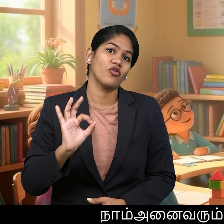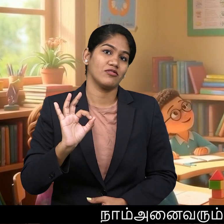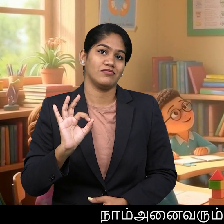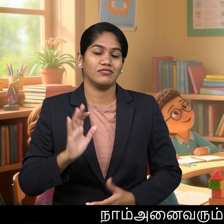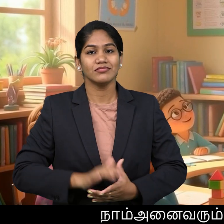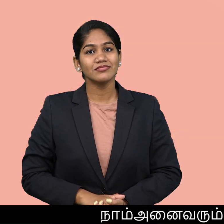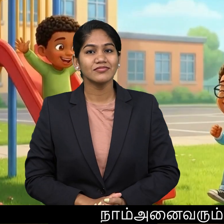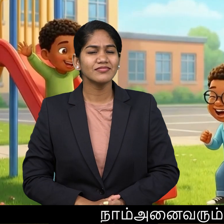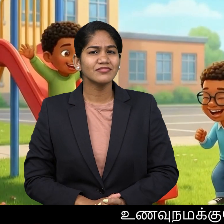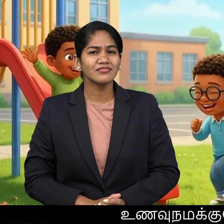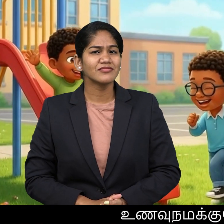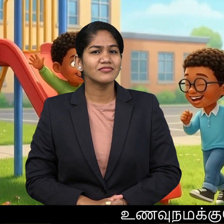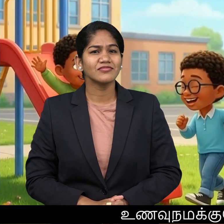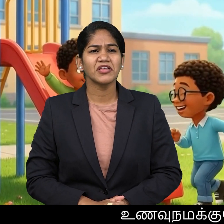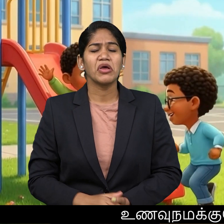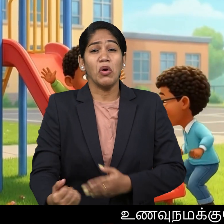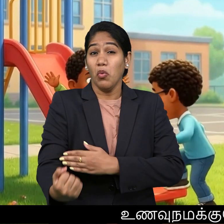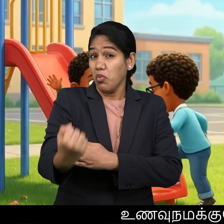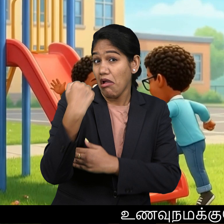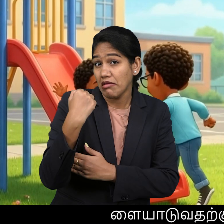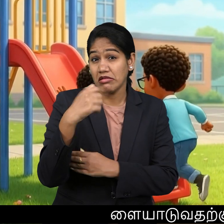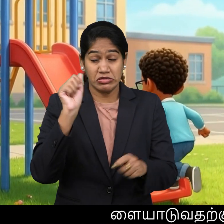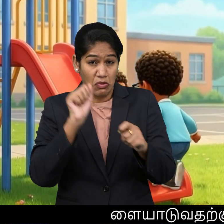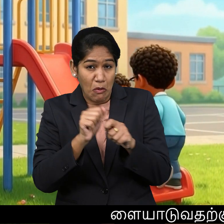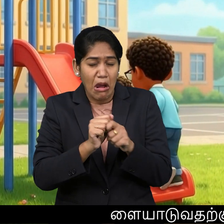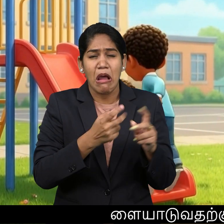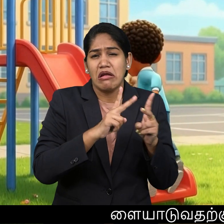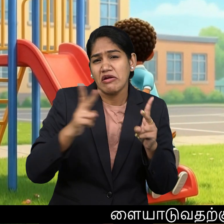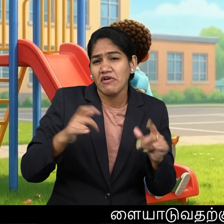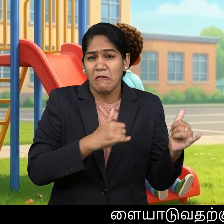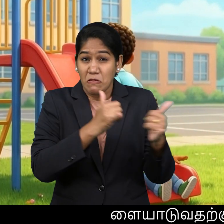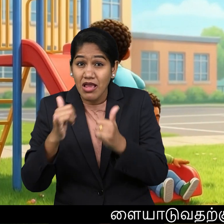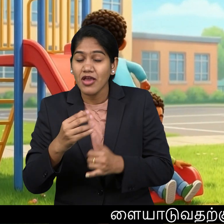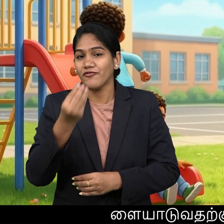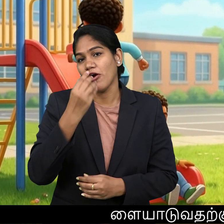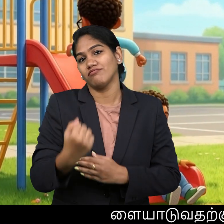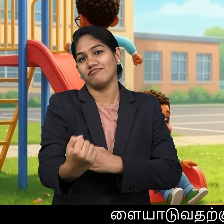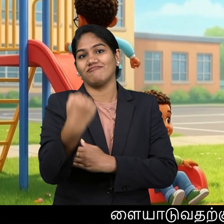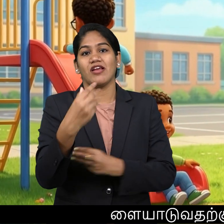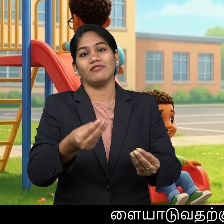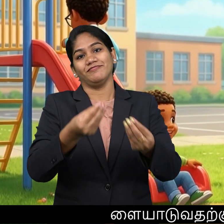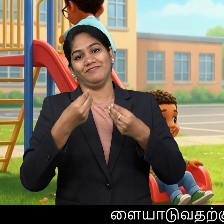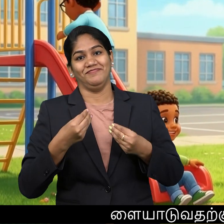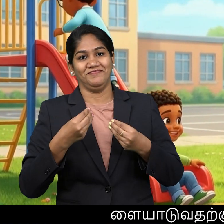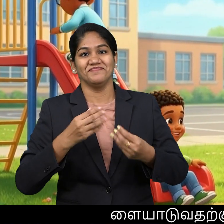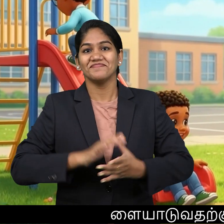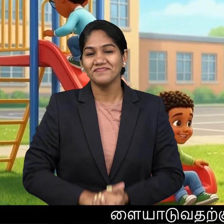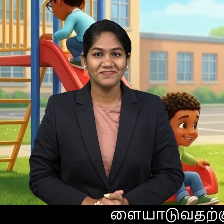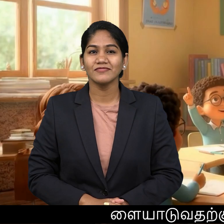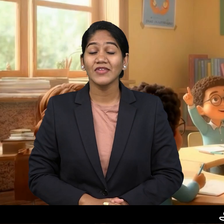தேவை. உணவு நமக்கு வேலை செய்வதற்கும் விளையாடுவதற்கும் ஆற்றலை